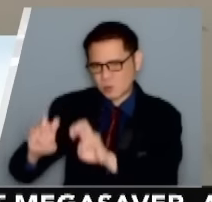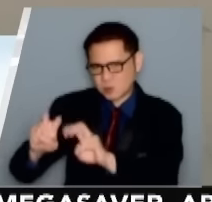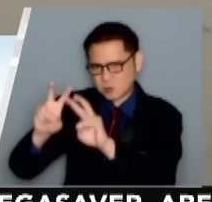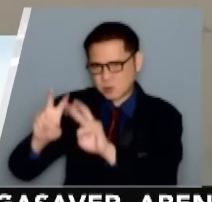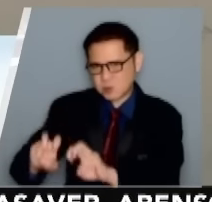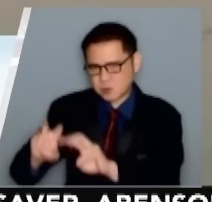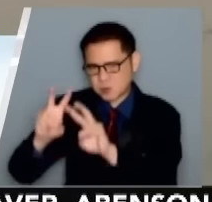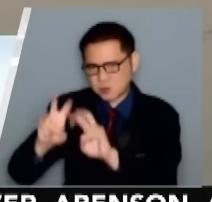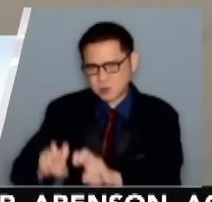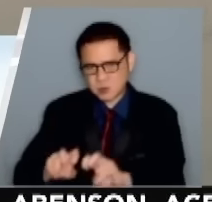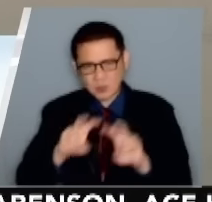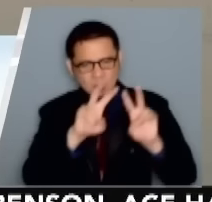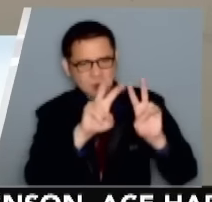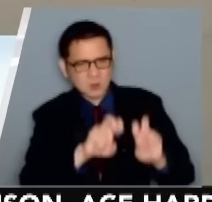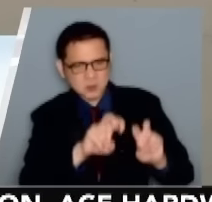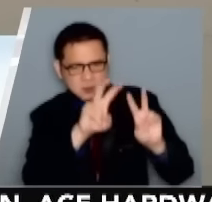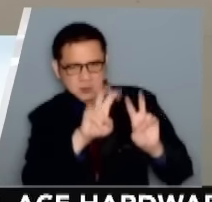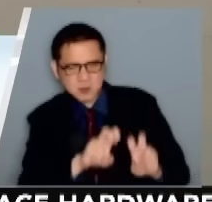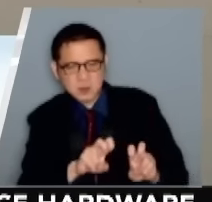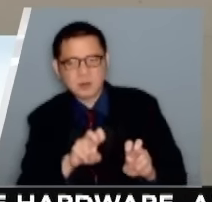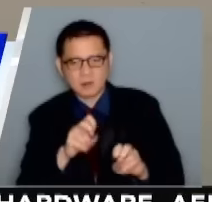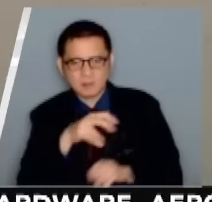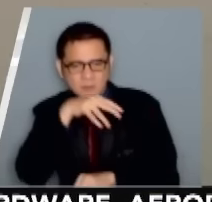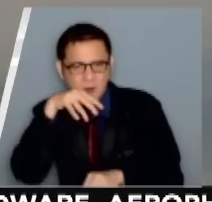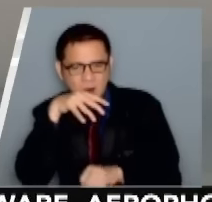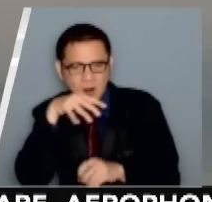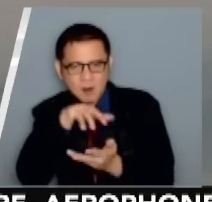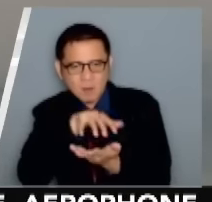ang karamihan sa mga palayan.